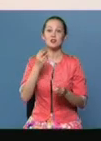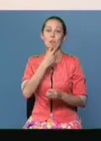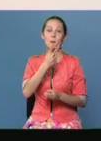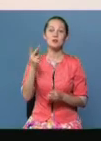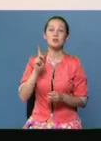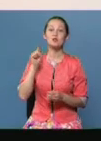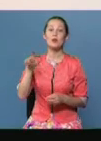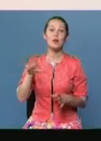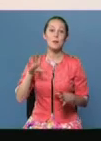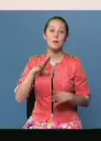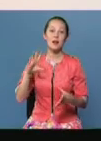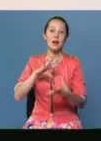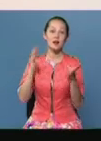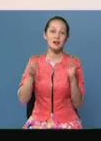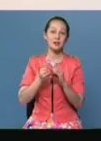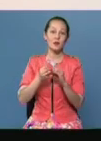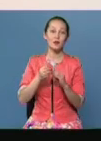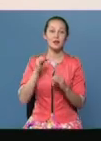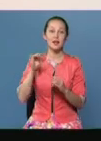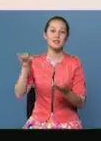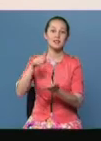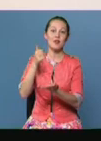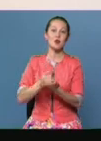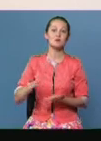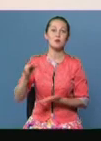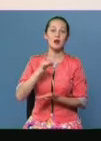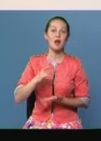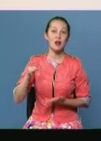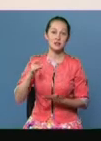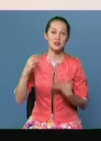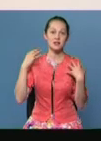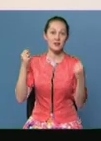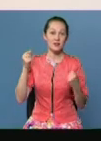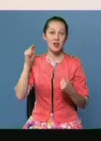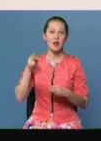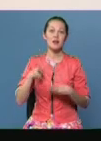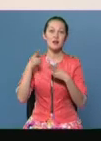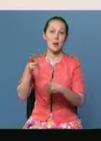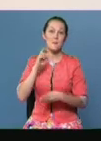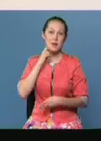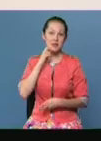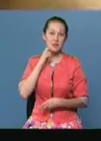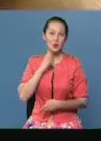итоги программы. А для этого вместе с главой республиканского Минздрава отправился в Балезинскую районную больницу.